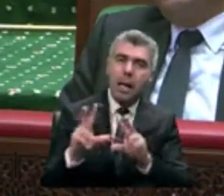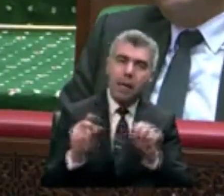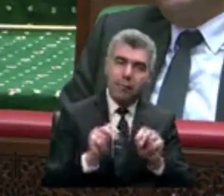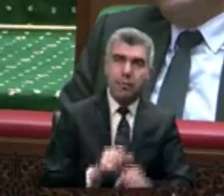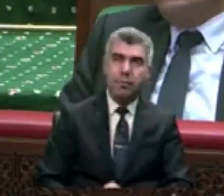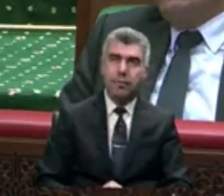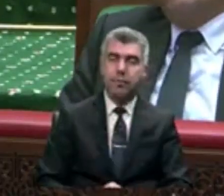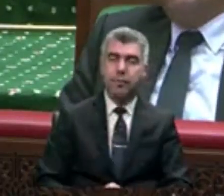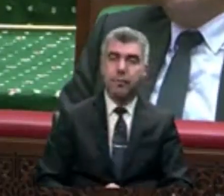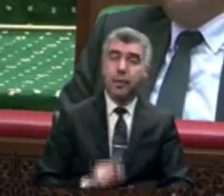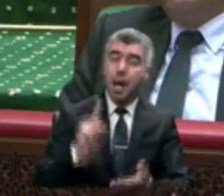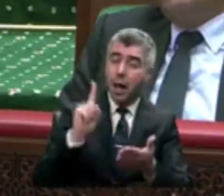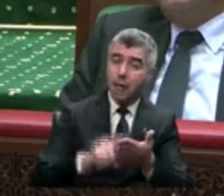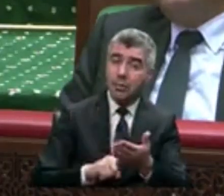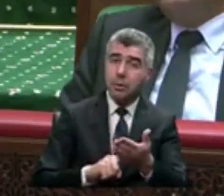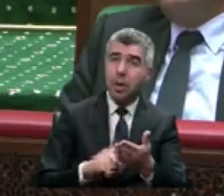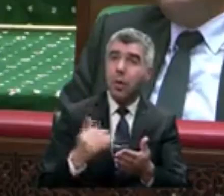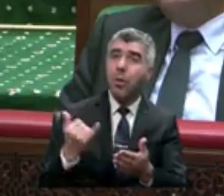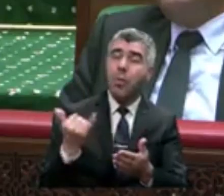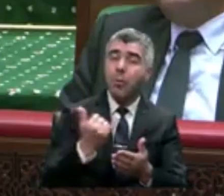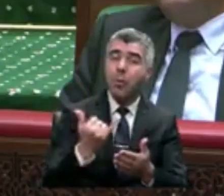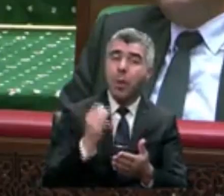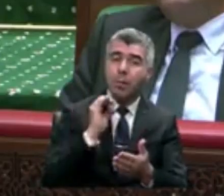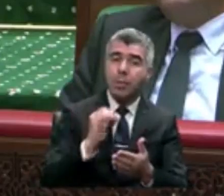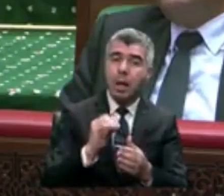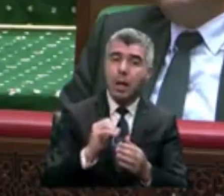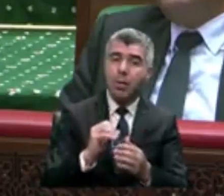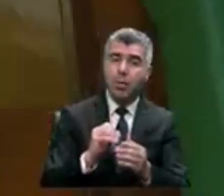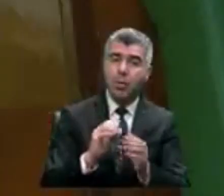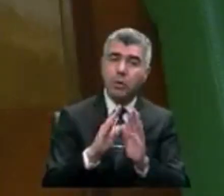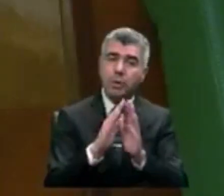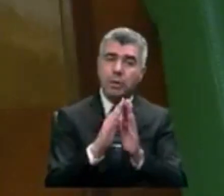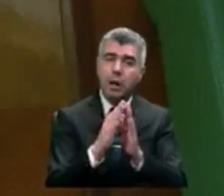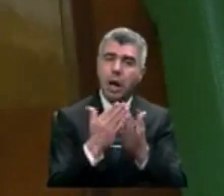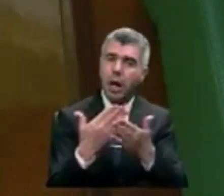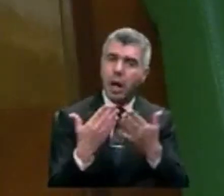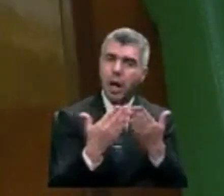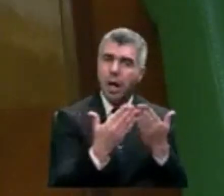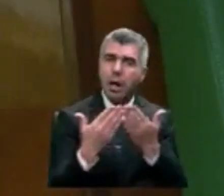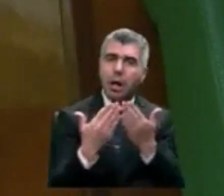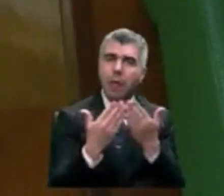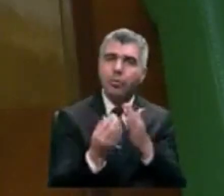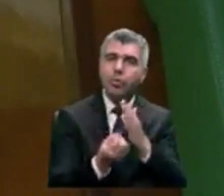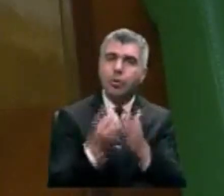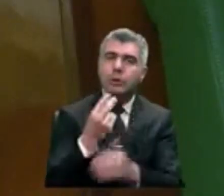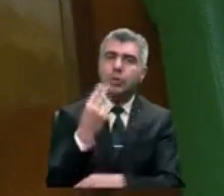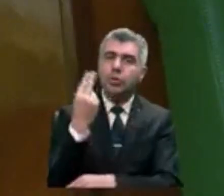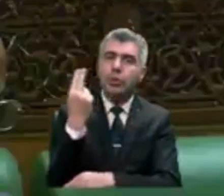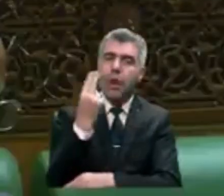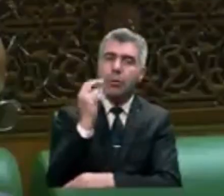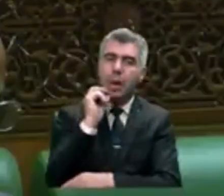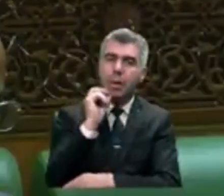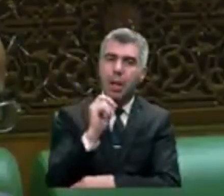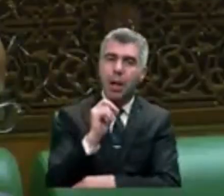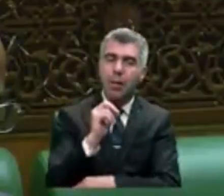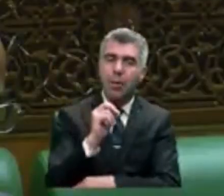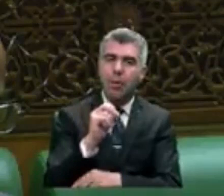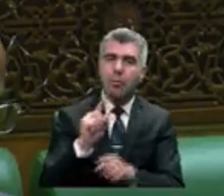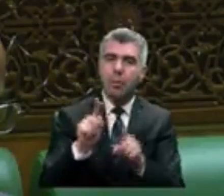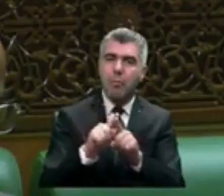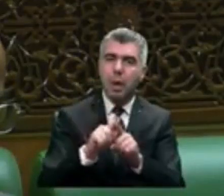اساسيه لا يجب اغفالها وتتعلق بالنموذج البيداغوجي الجامعي الجديد الذي يسعى الى الارتقاء بالنظام المتعلق بالاجازه